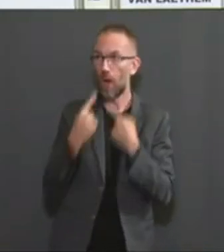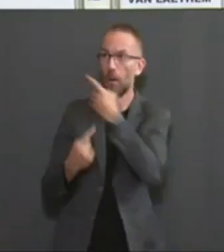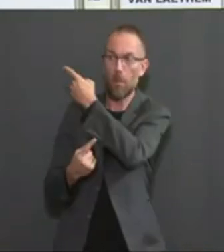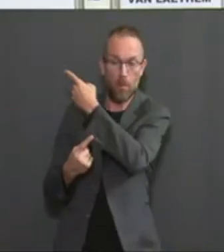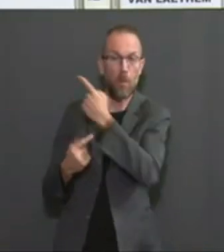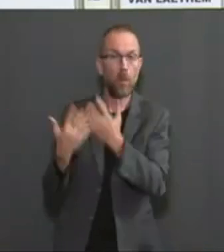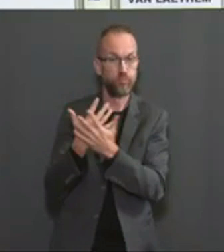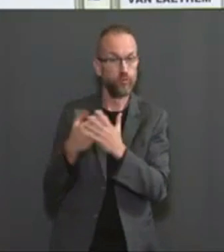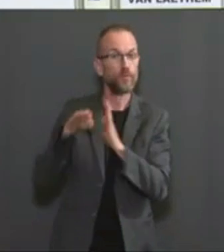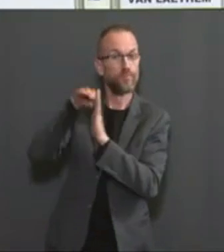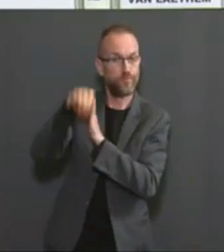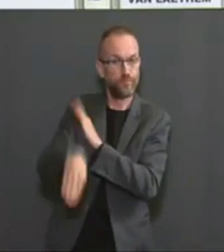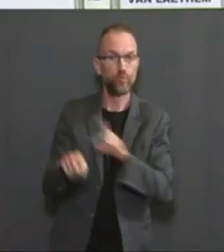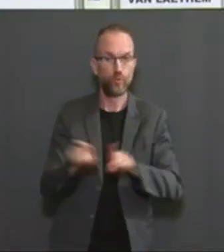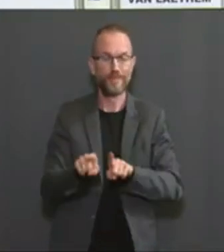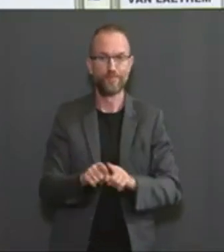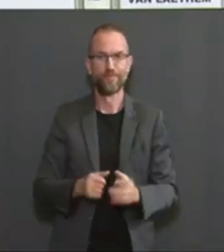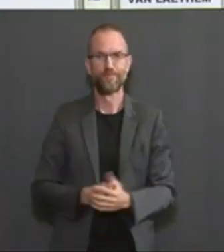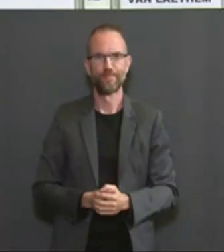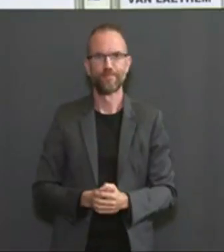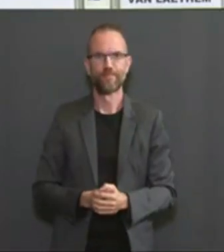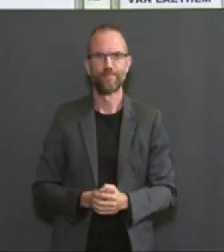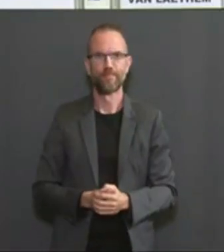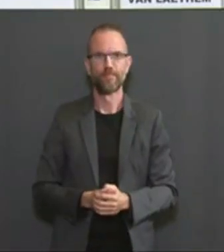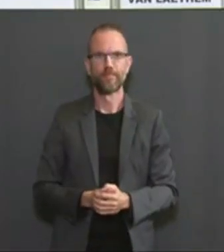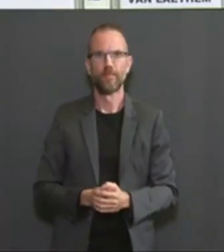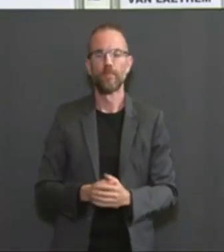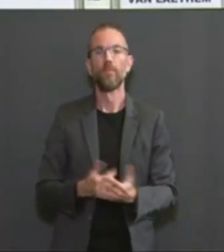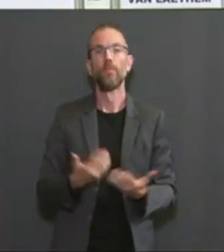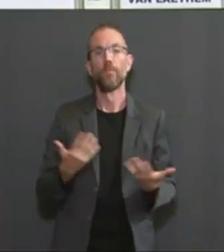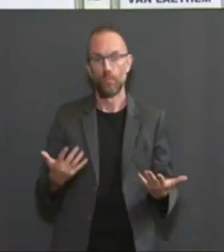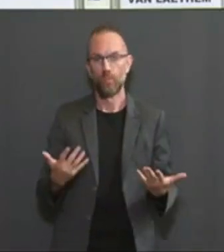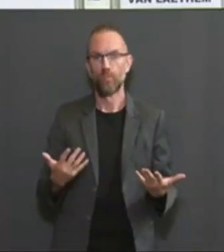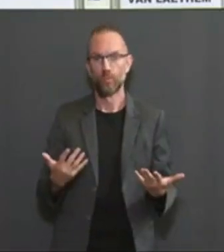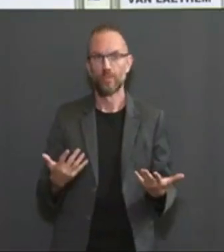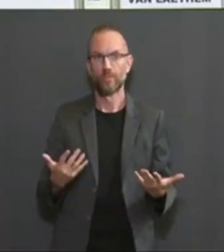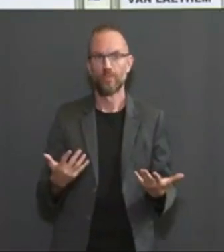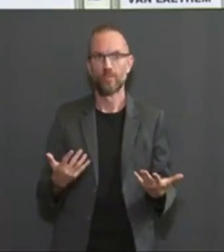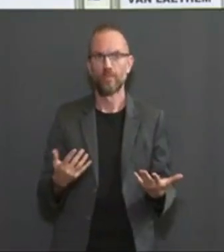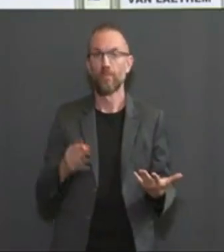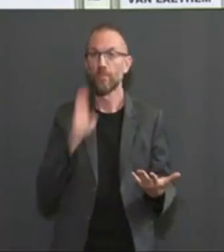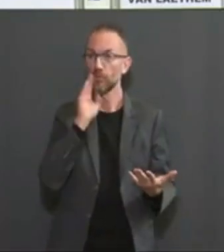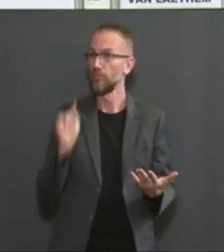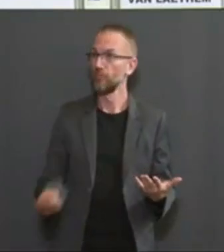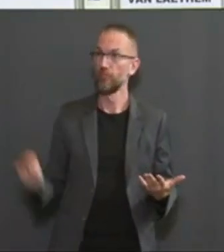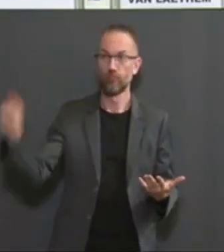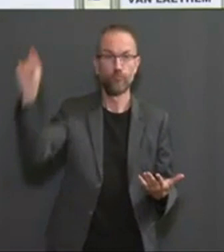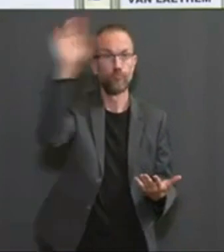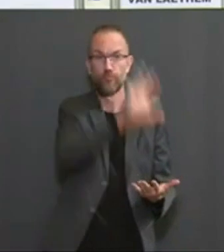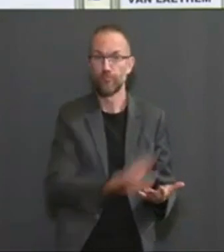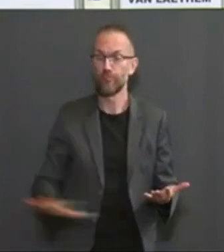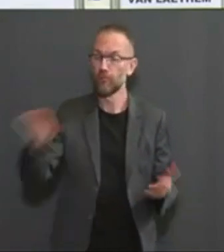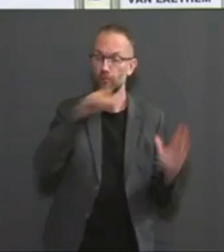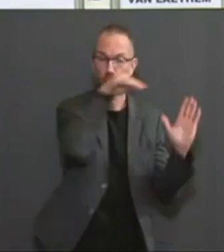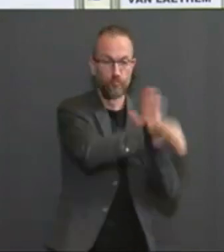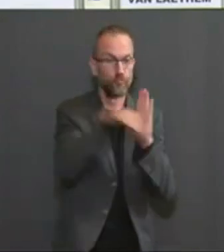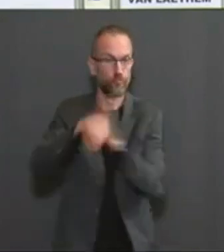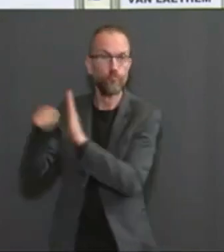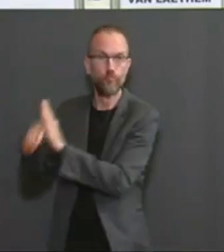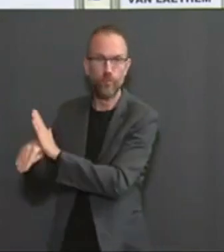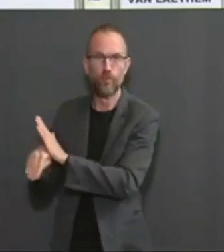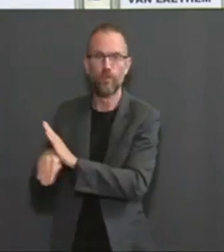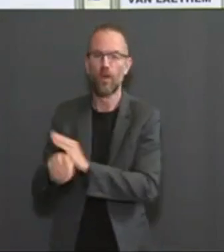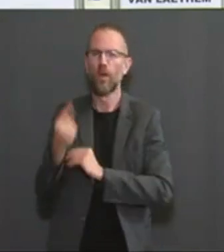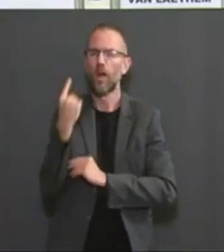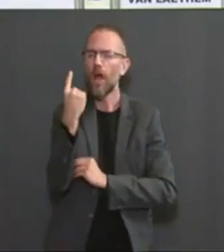ce que vous voyez sur la diapositive, pardon, dans toutes les parties du pays, à l'exception d'une discrète augmentation transitoire,